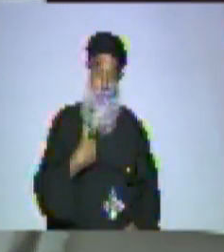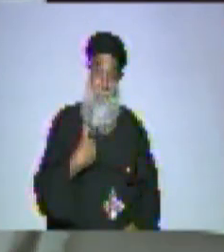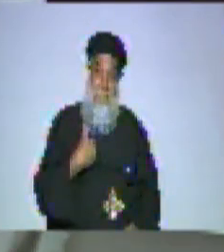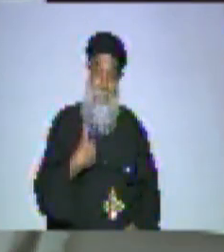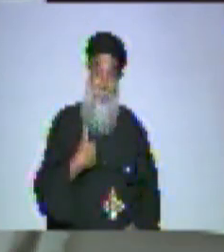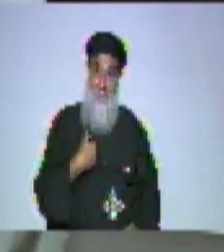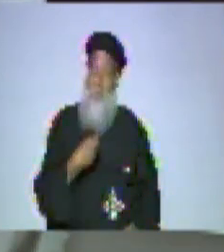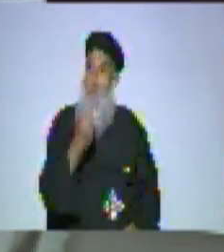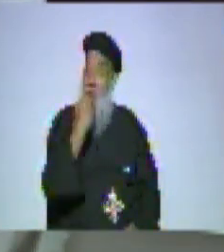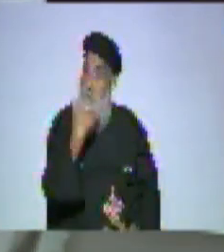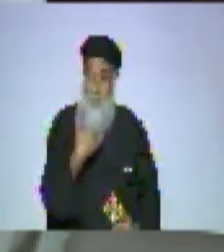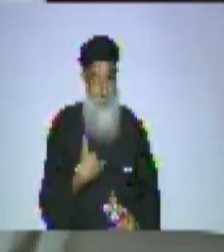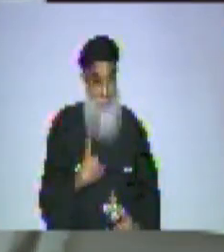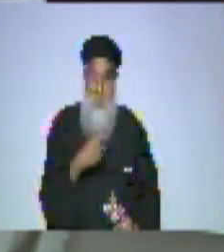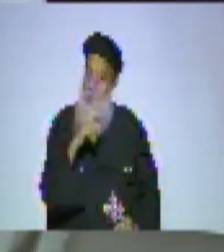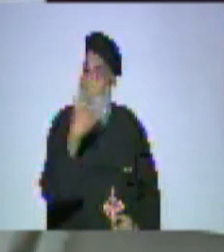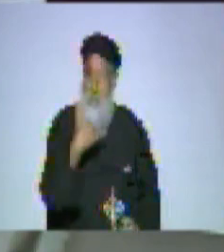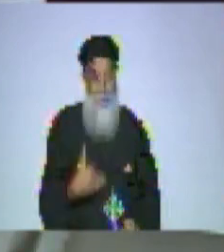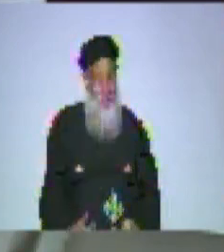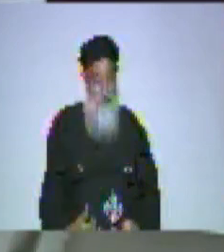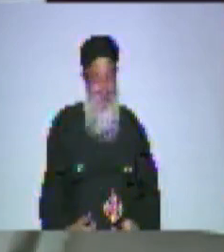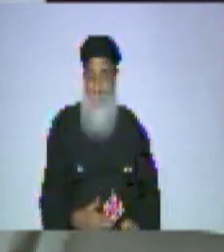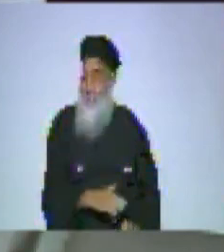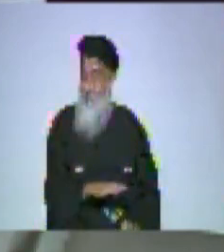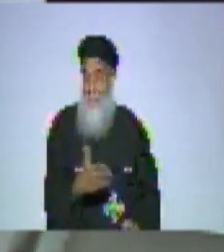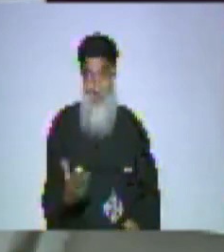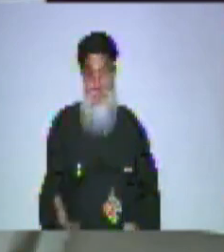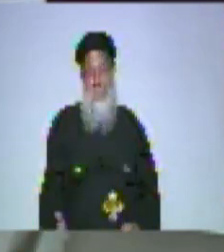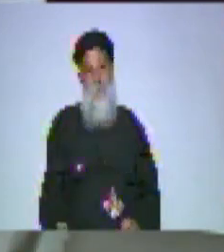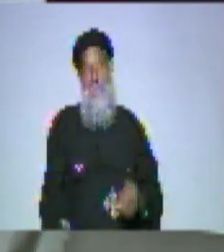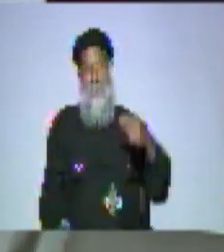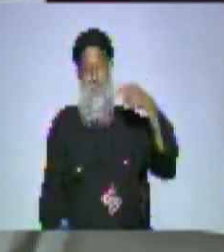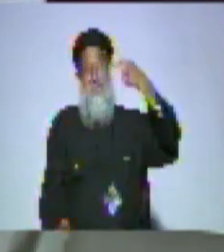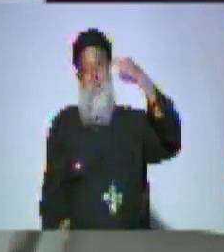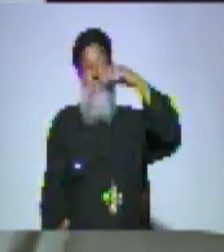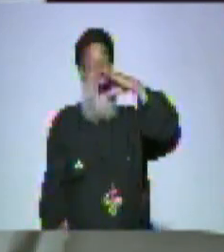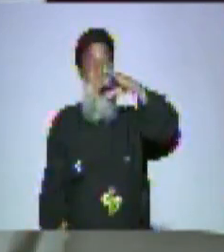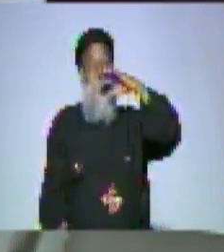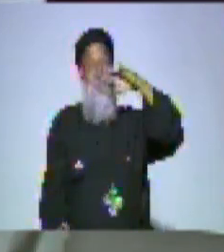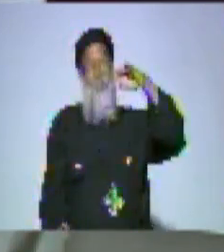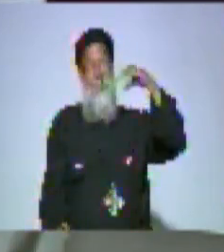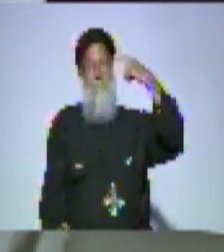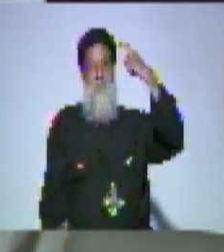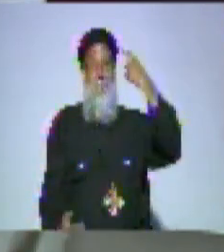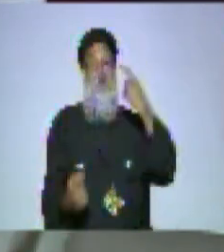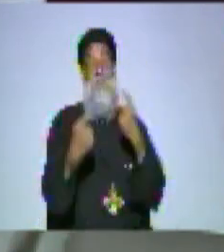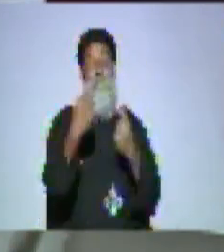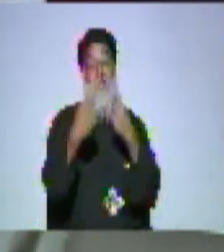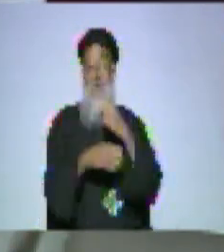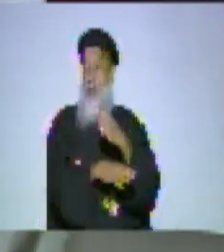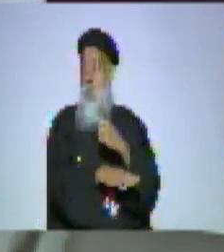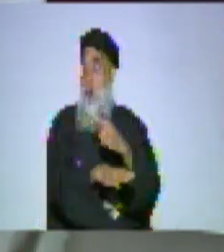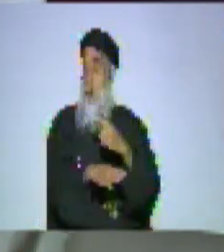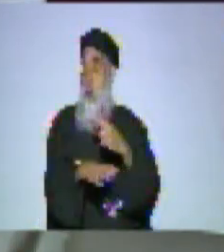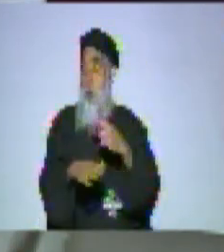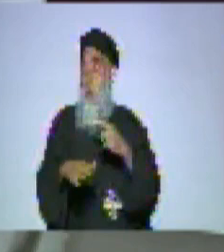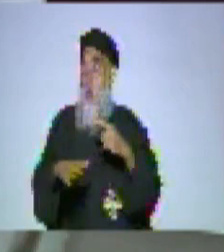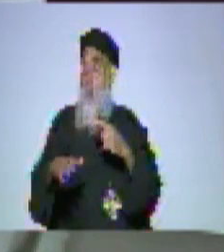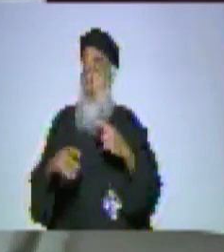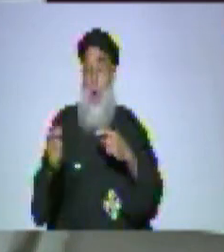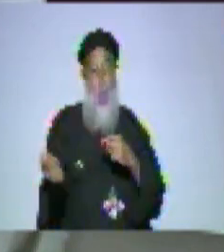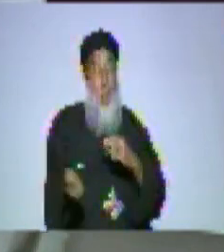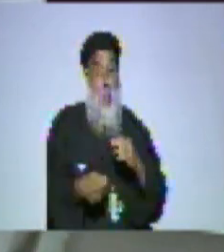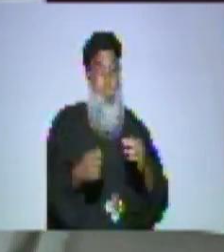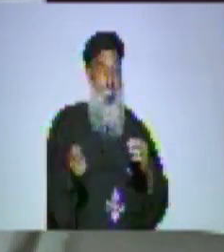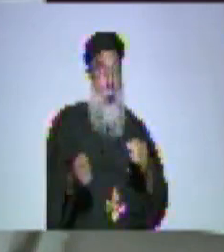كناش نلاقي الحاجات دي تخيل فلاح زرع ولم يحصد